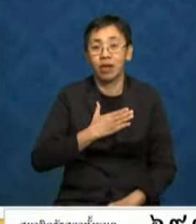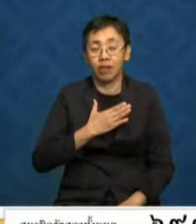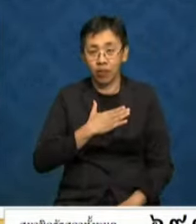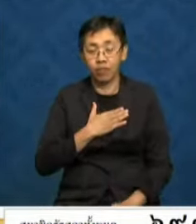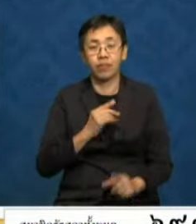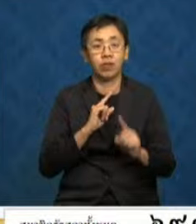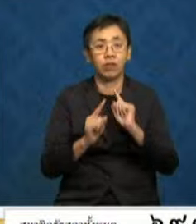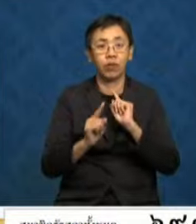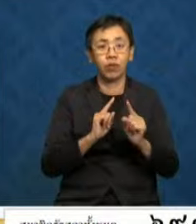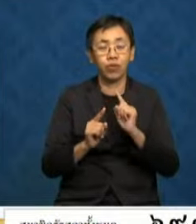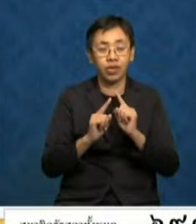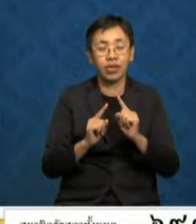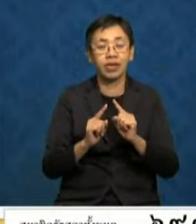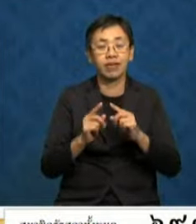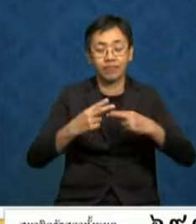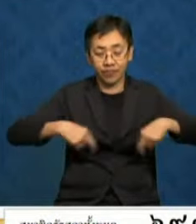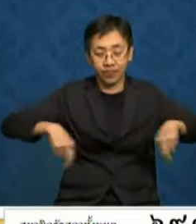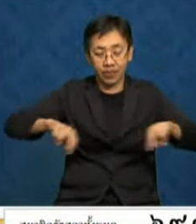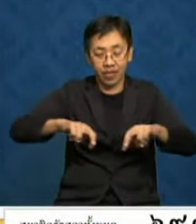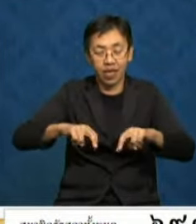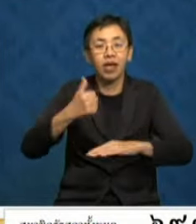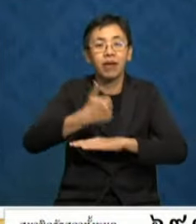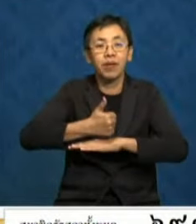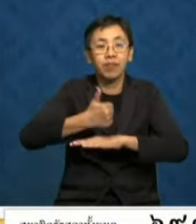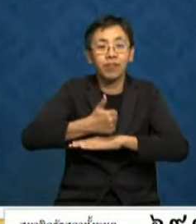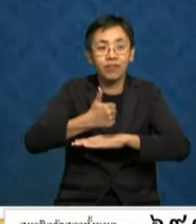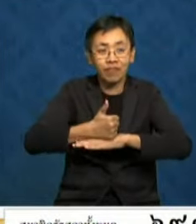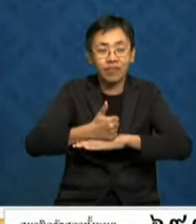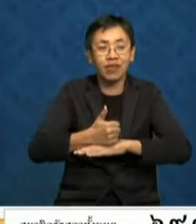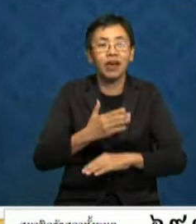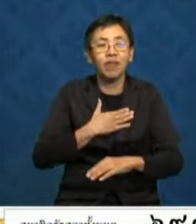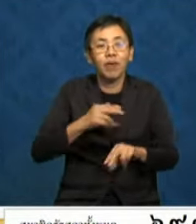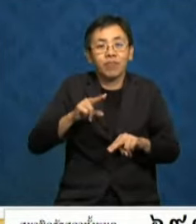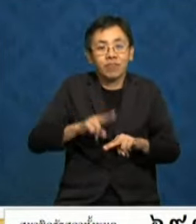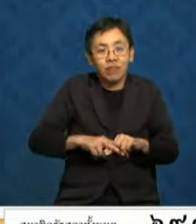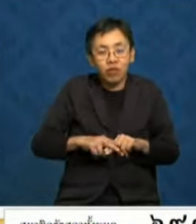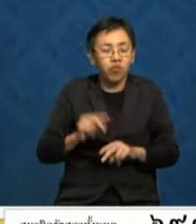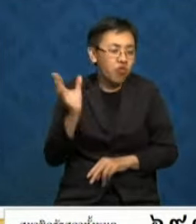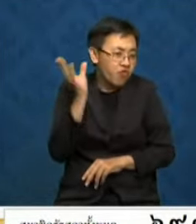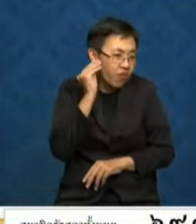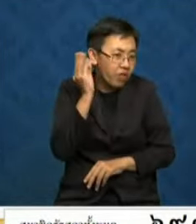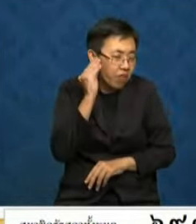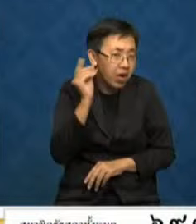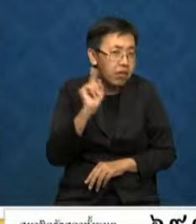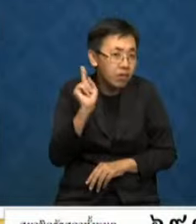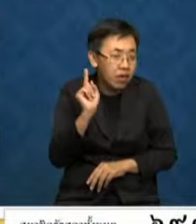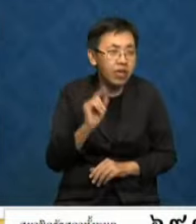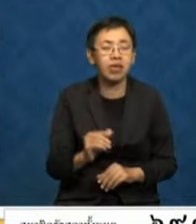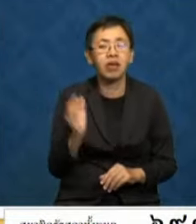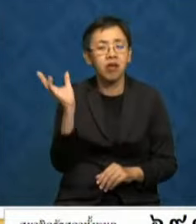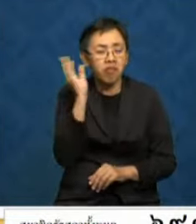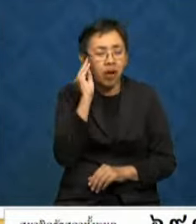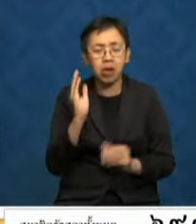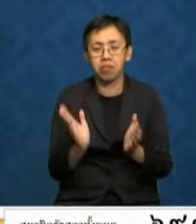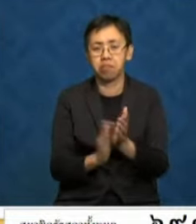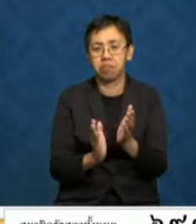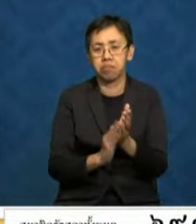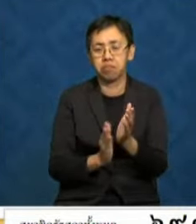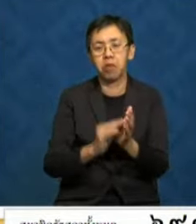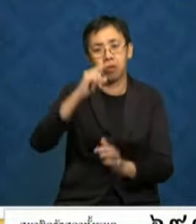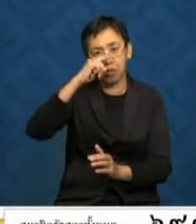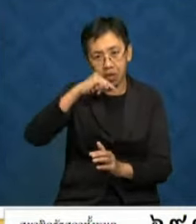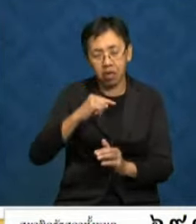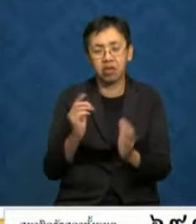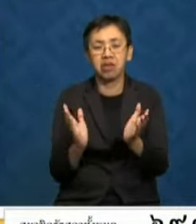ได้พูดคุยในที่ประชุมที่เรียกว่าผู้นำสูงสุดนั่งอยู่ตรงนั้นได้ยินกับหูถึงเรื่องของการที่เขาชื่นชมประเทศไทย